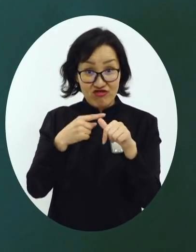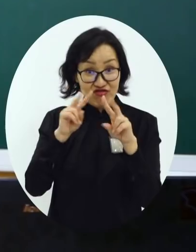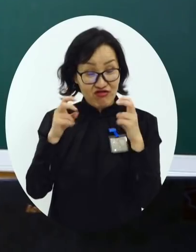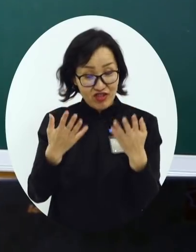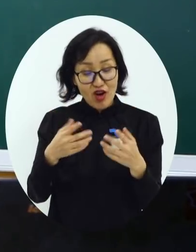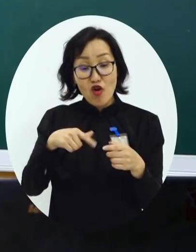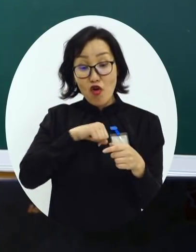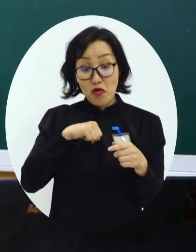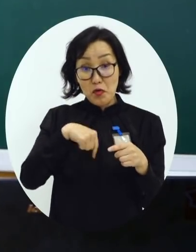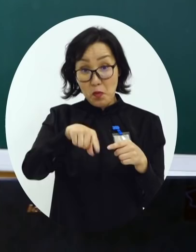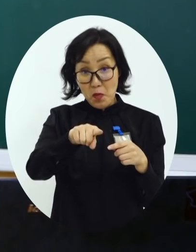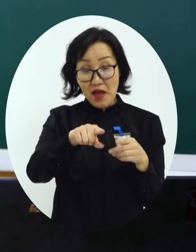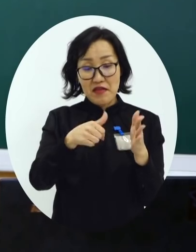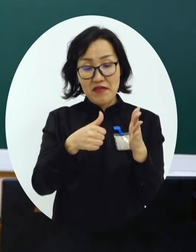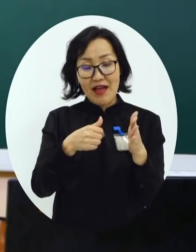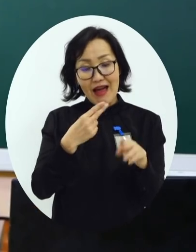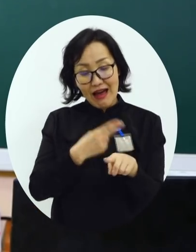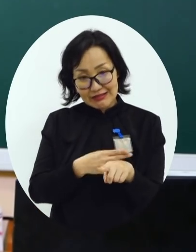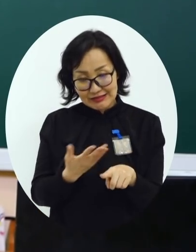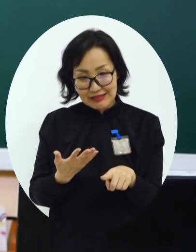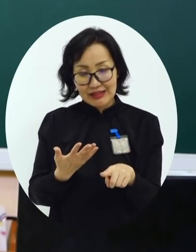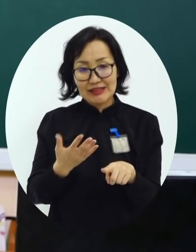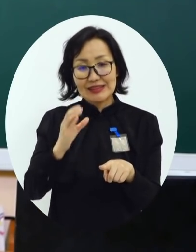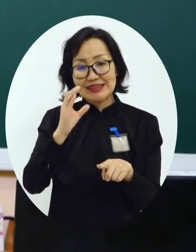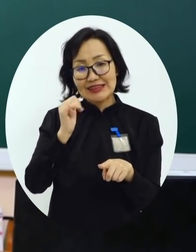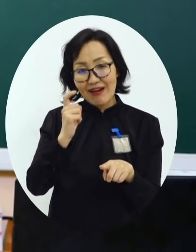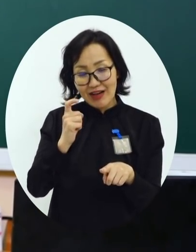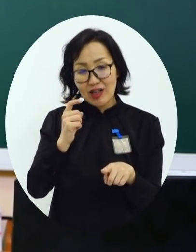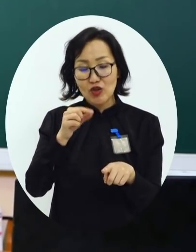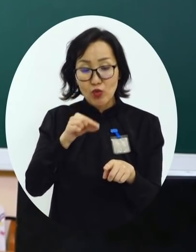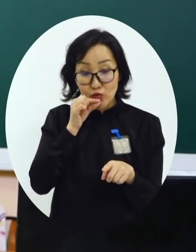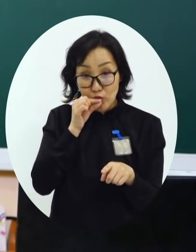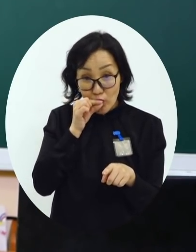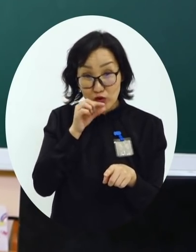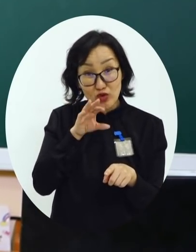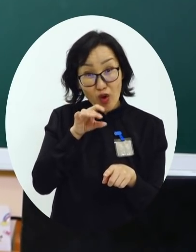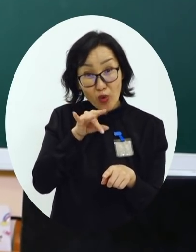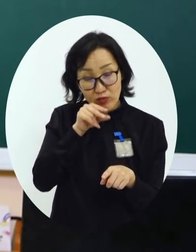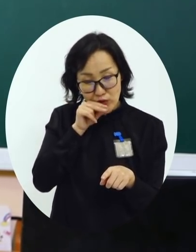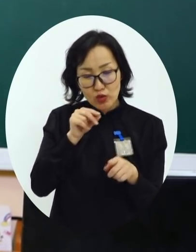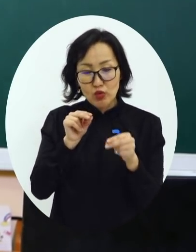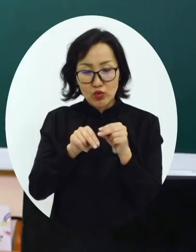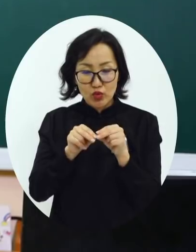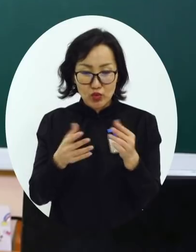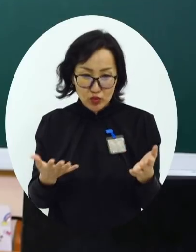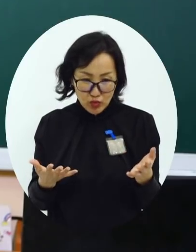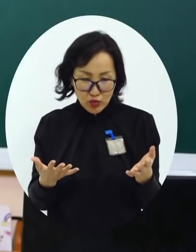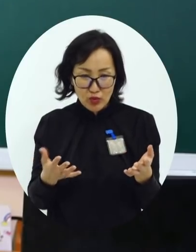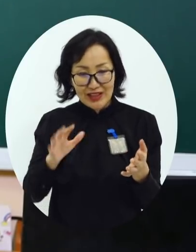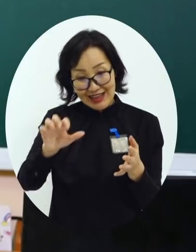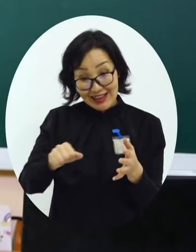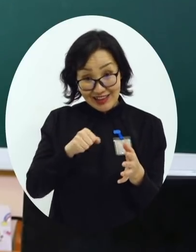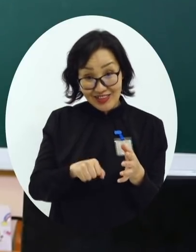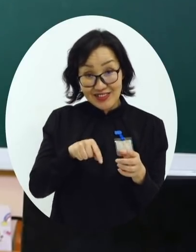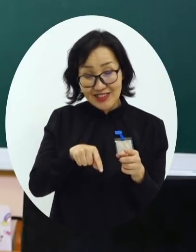байгаа харандаа, мөн савх, соруул, шүтэнцнүүдээр адил талт, адил